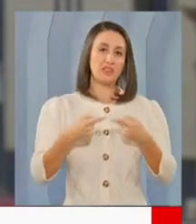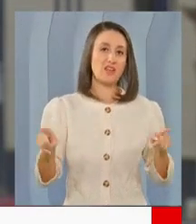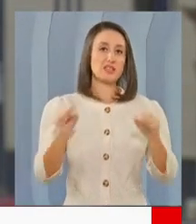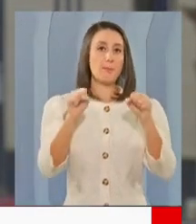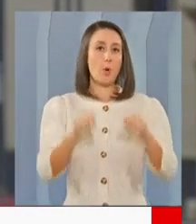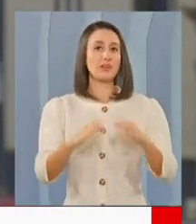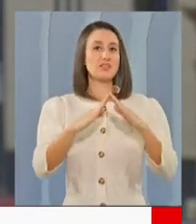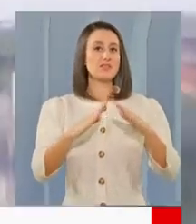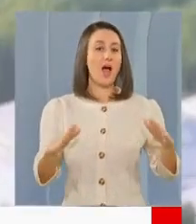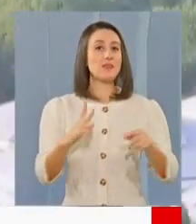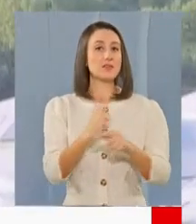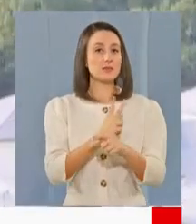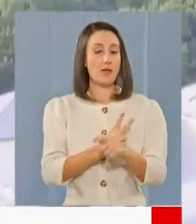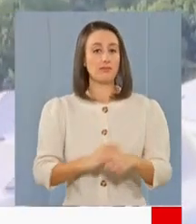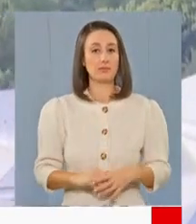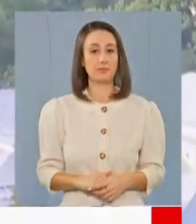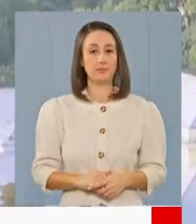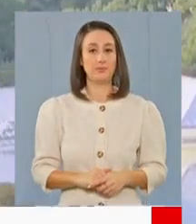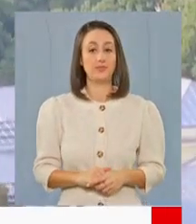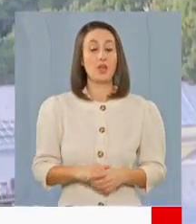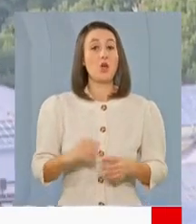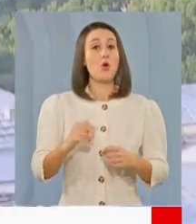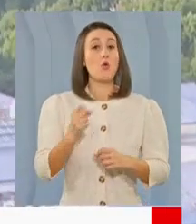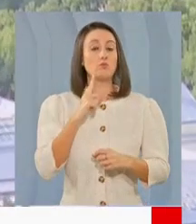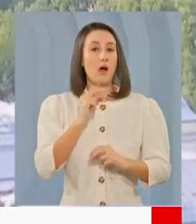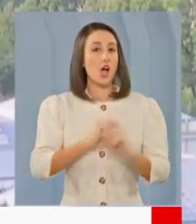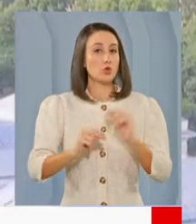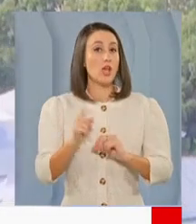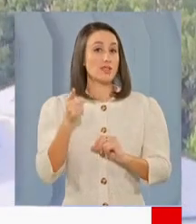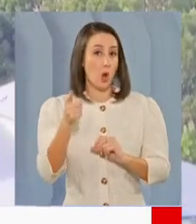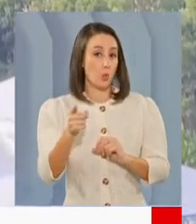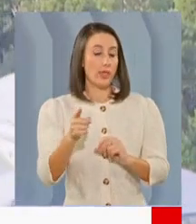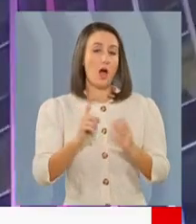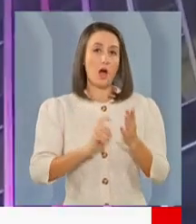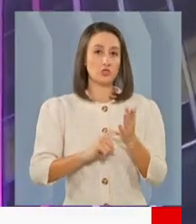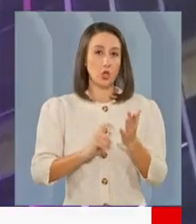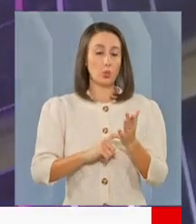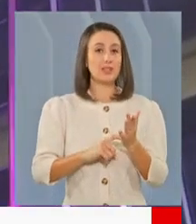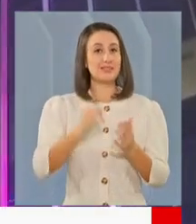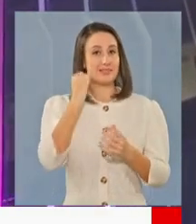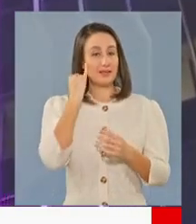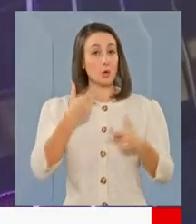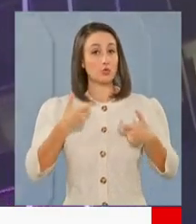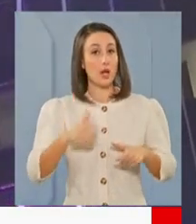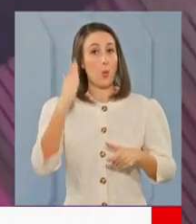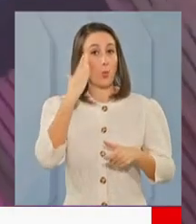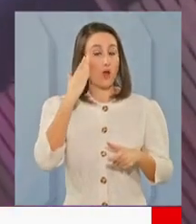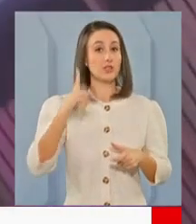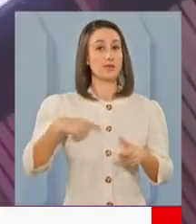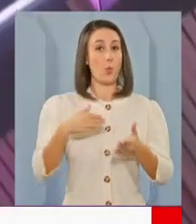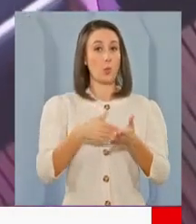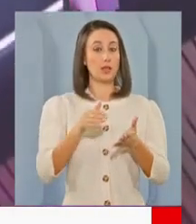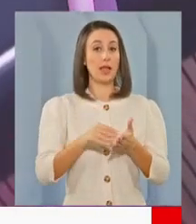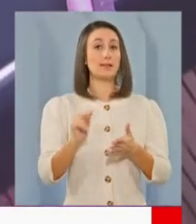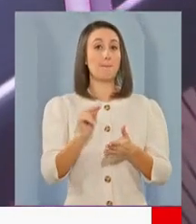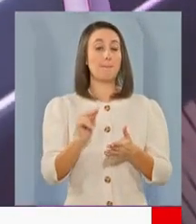Statului fundația lui Ion Țiriac a solicitat secretariatului General al Guvernului recunoașterea ca fiind de utilitate